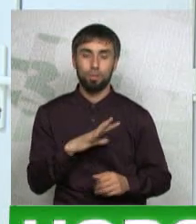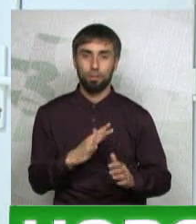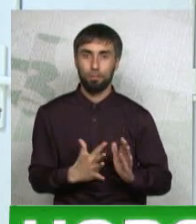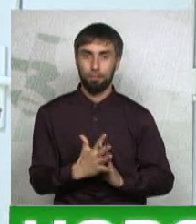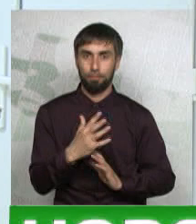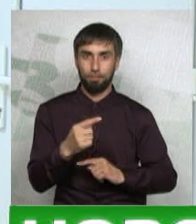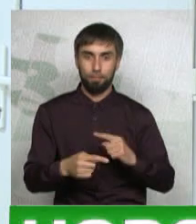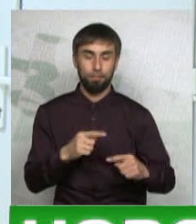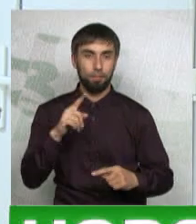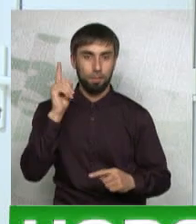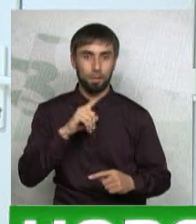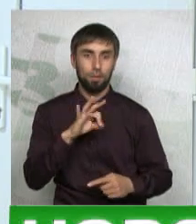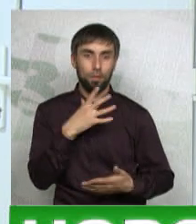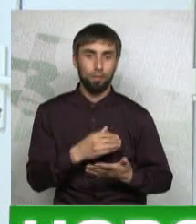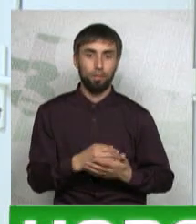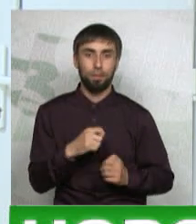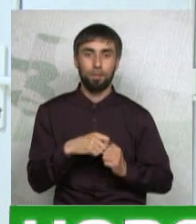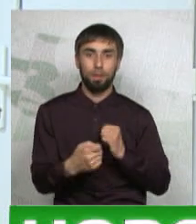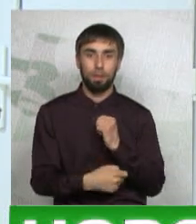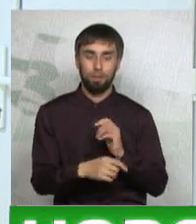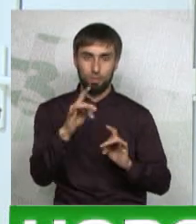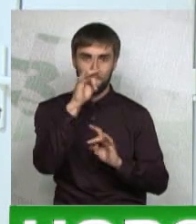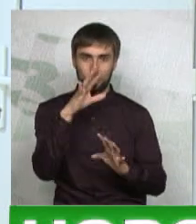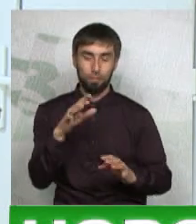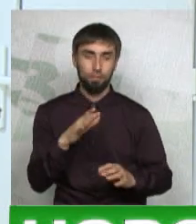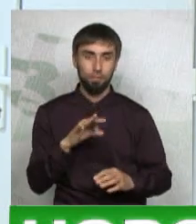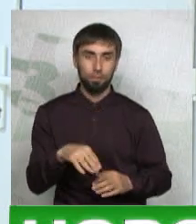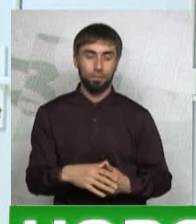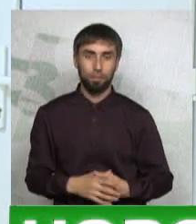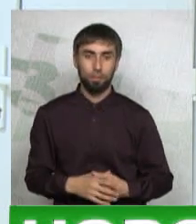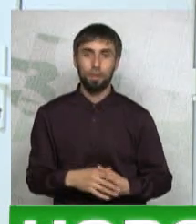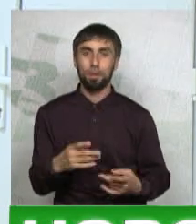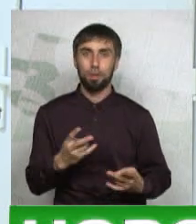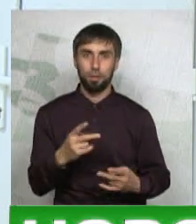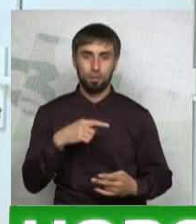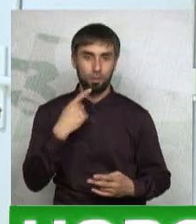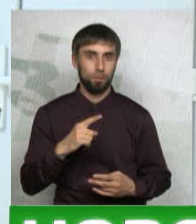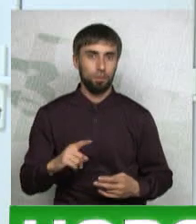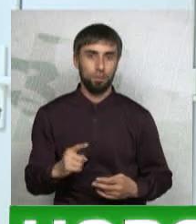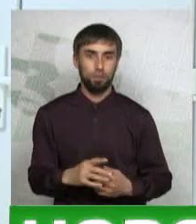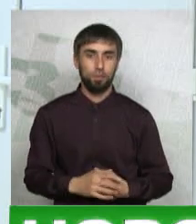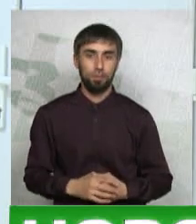подрастающее поколение знало о своей материальной культуре. Вот, надо отметить, что